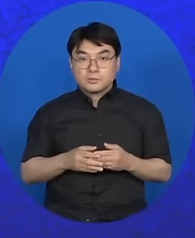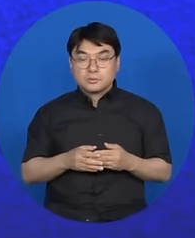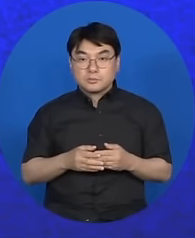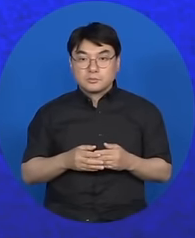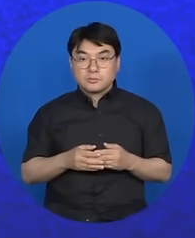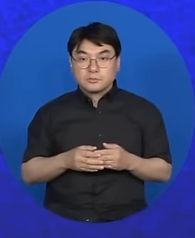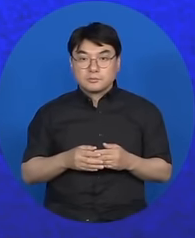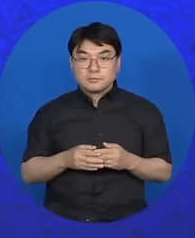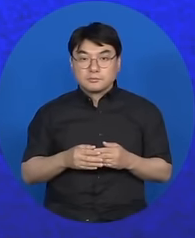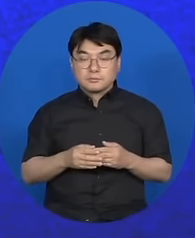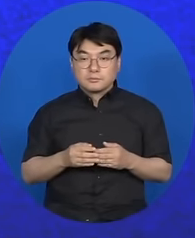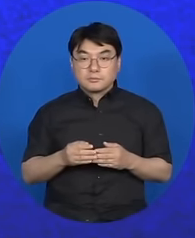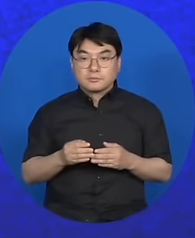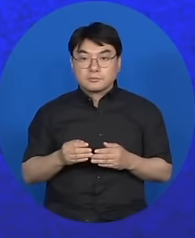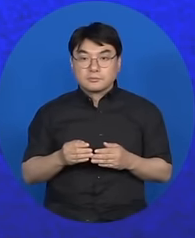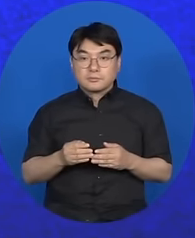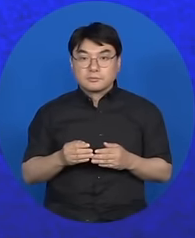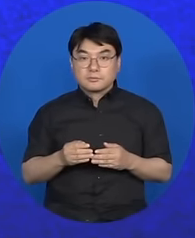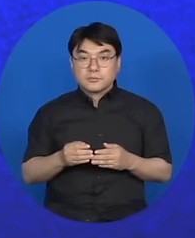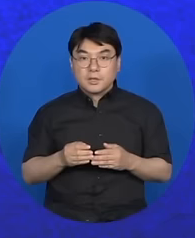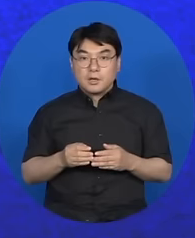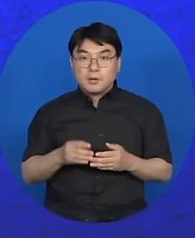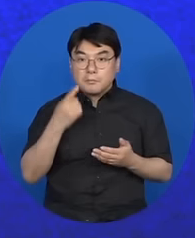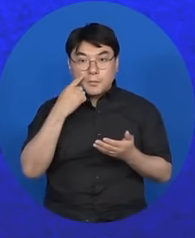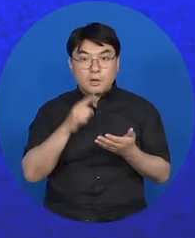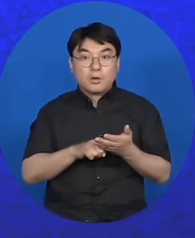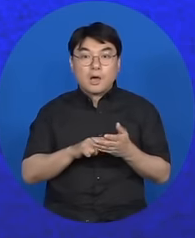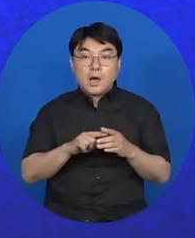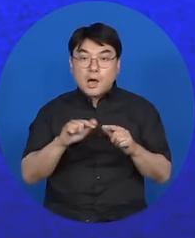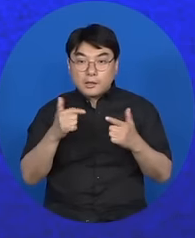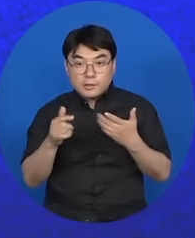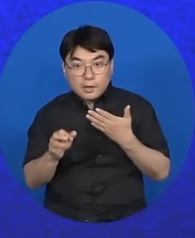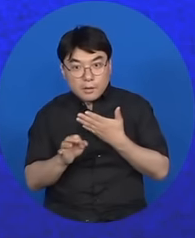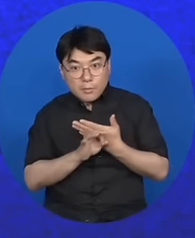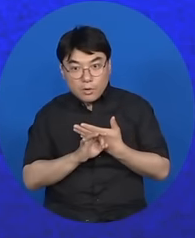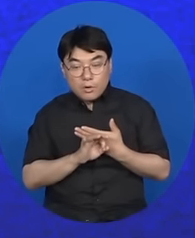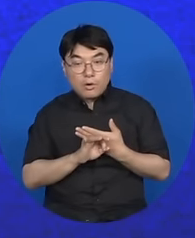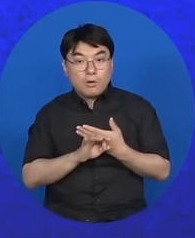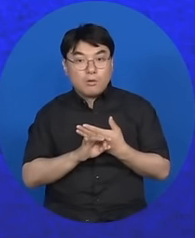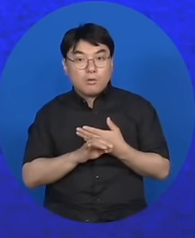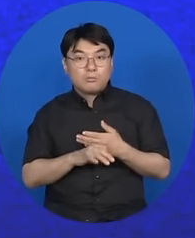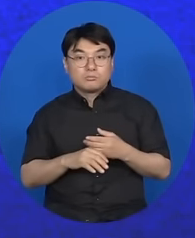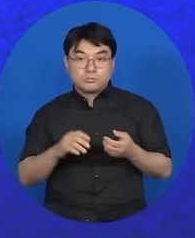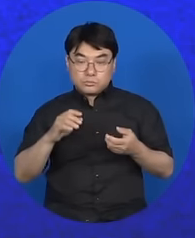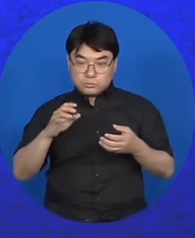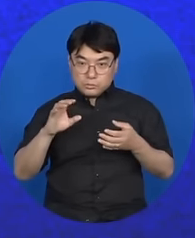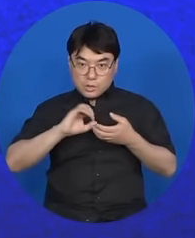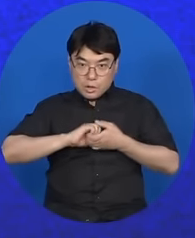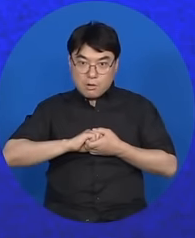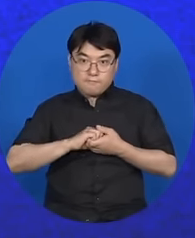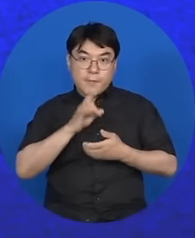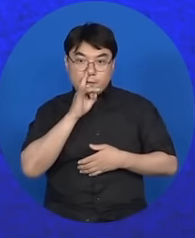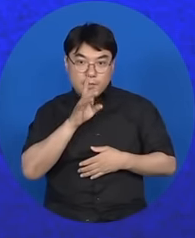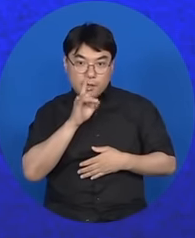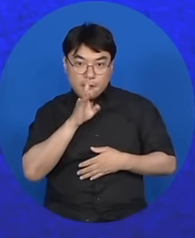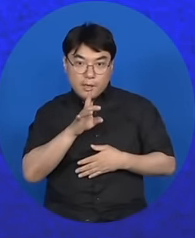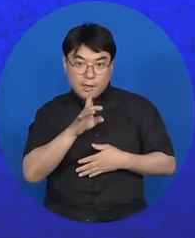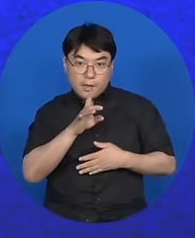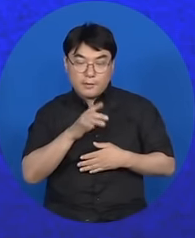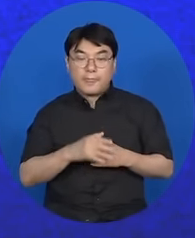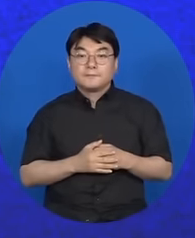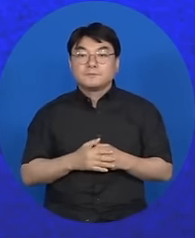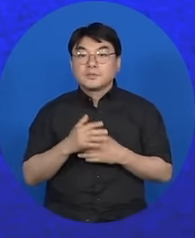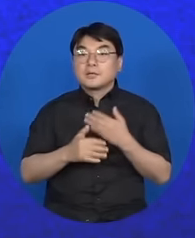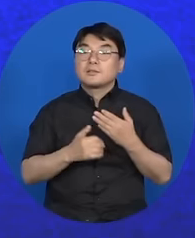있었을까요? 못하죠. 그러니까 걸린 것도 하나님의 의도하신 건지는 모르겠어요 제가.